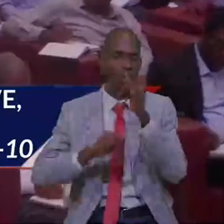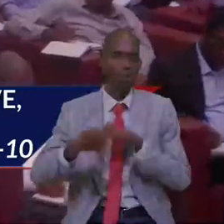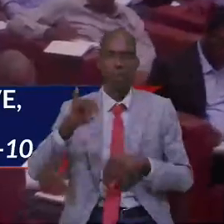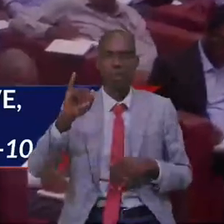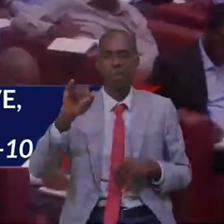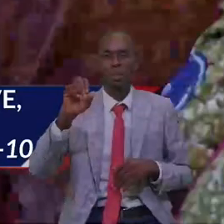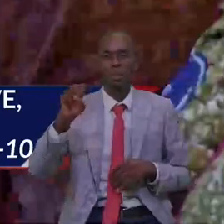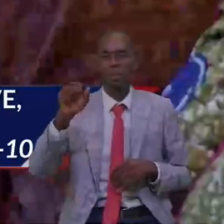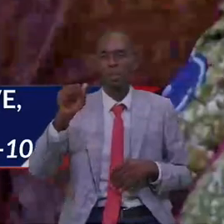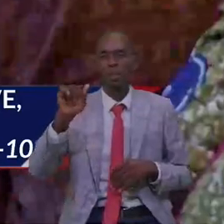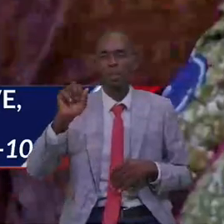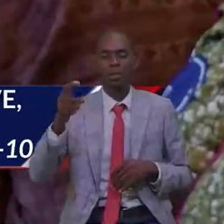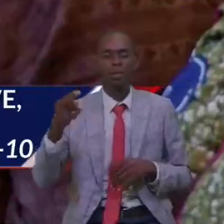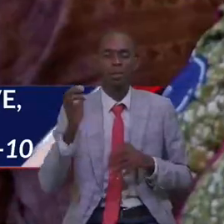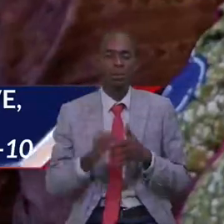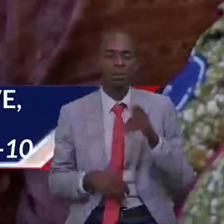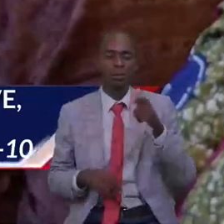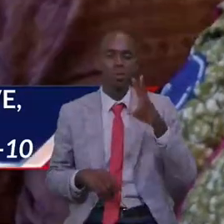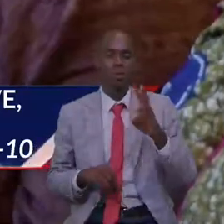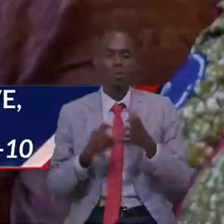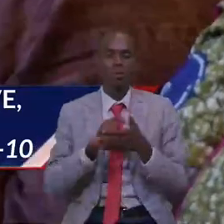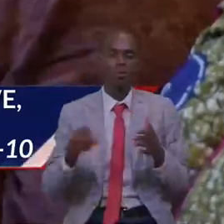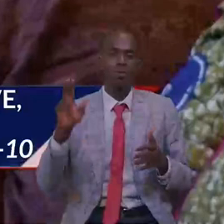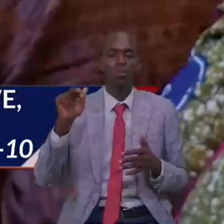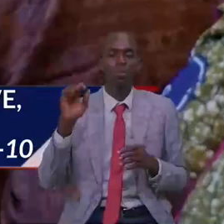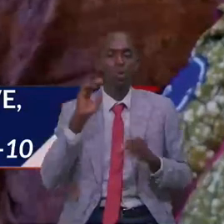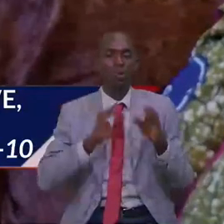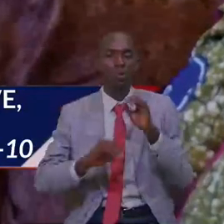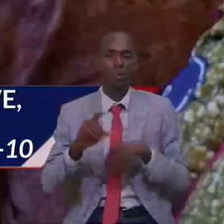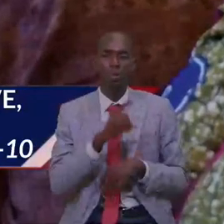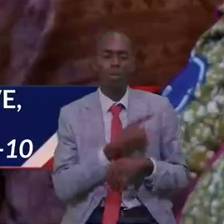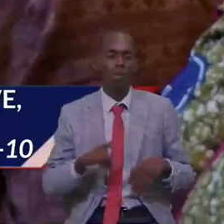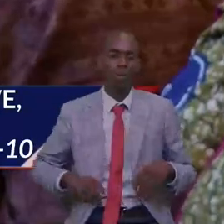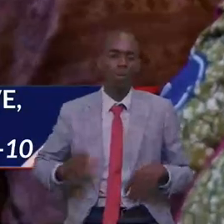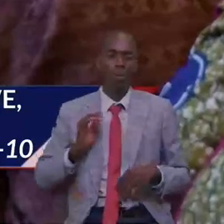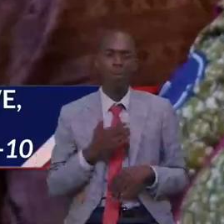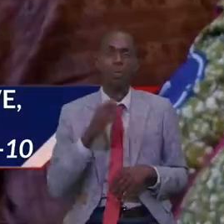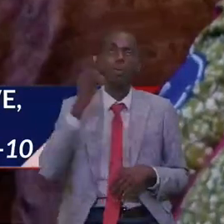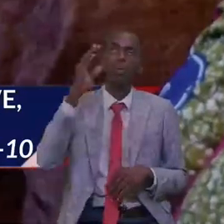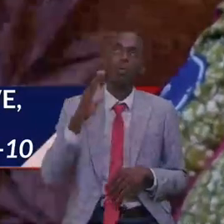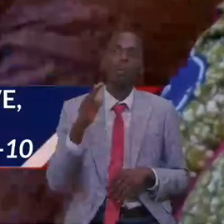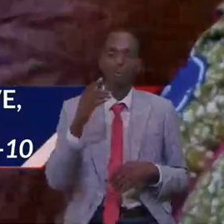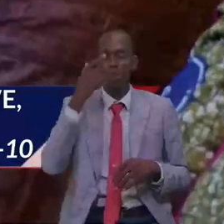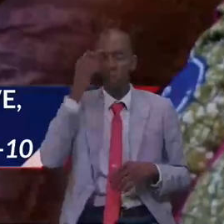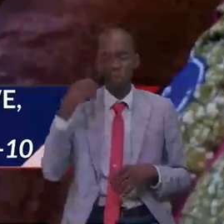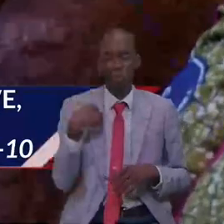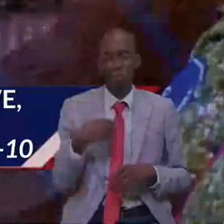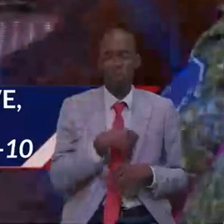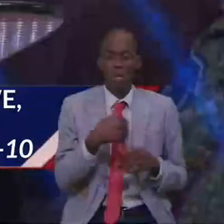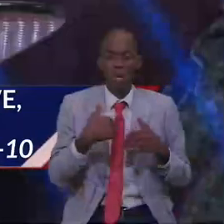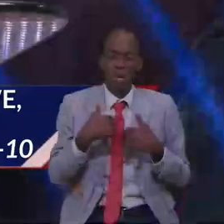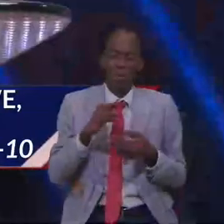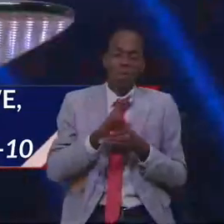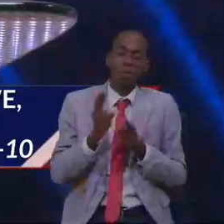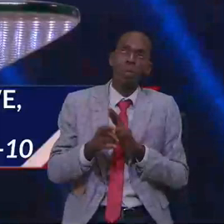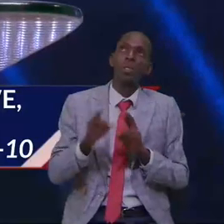Ésaïe 26, verset 13. Éternel notre Dieu, nous sommes repentis, il est maintenant notre Dieu. Nous sommes